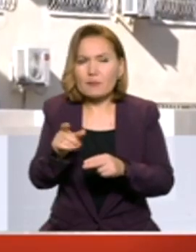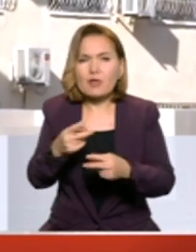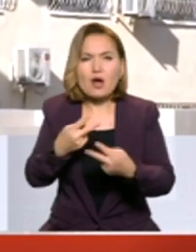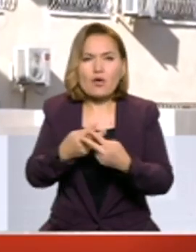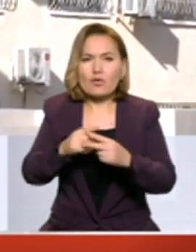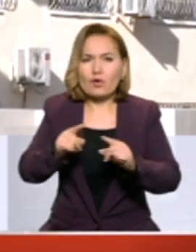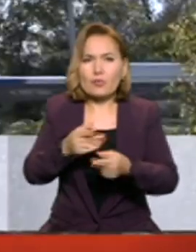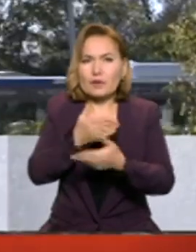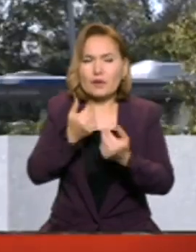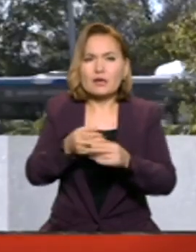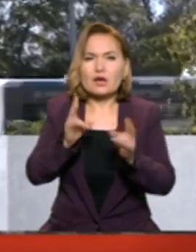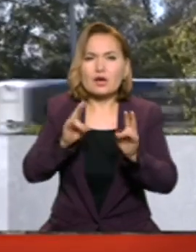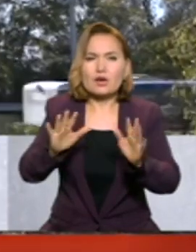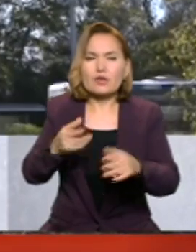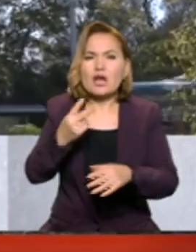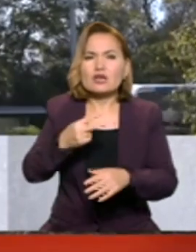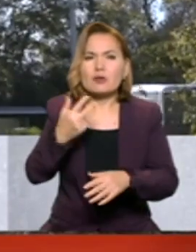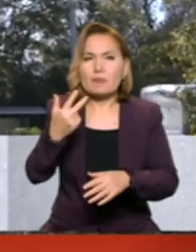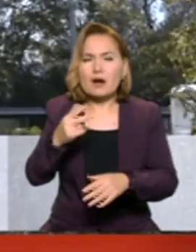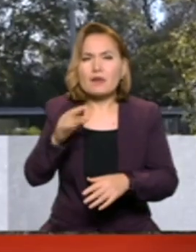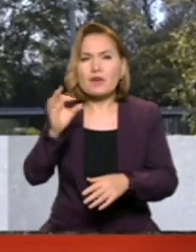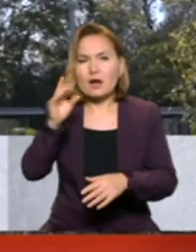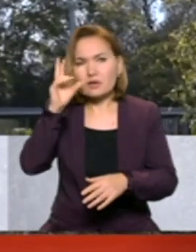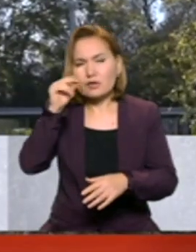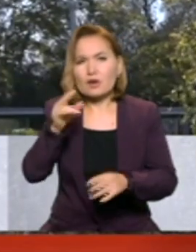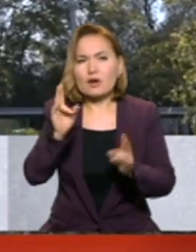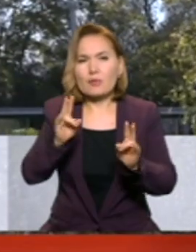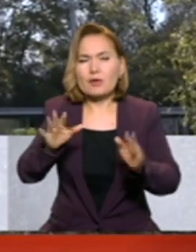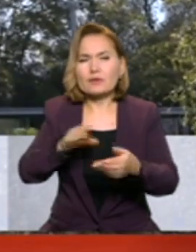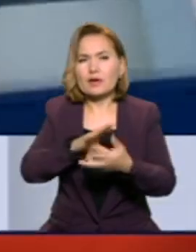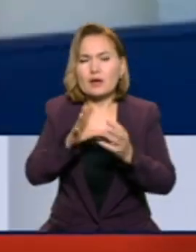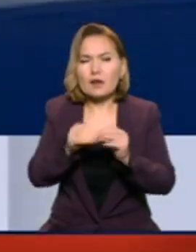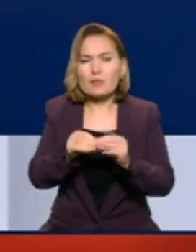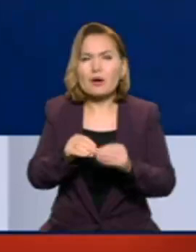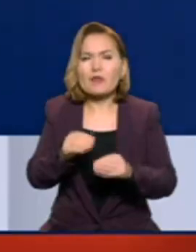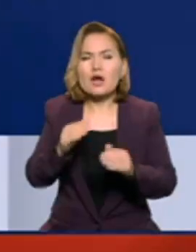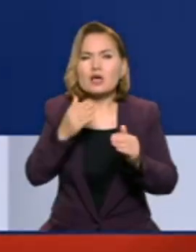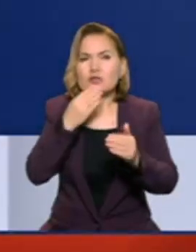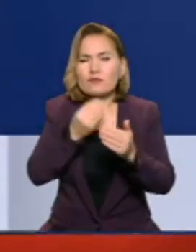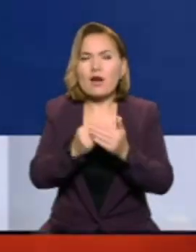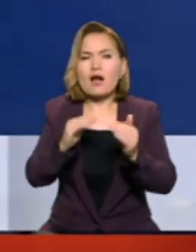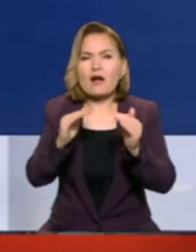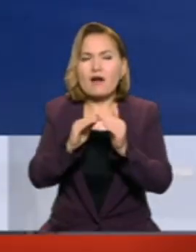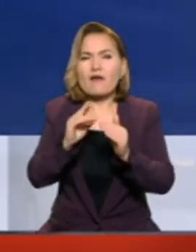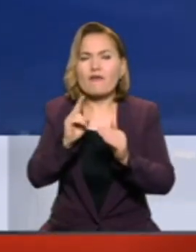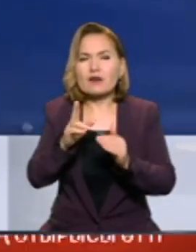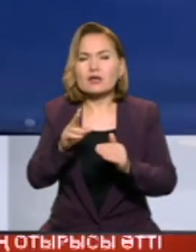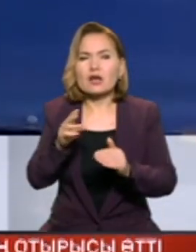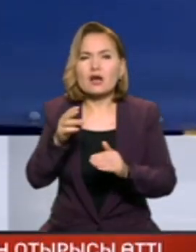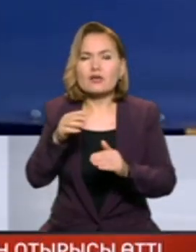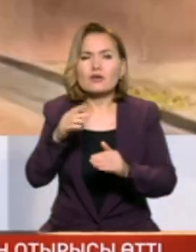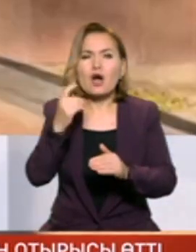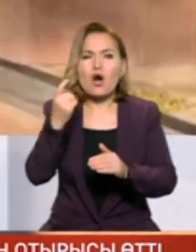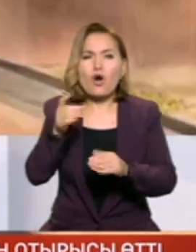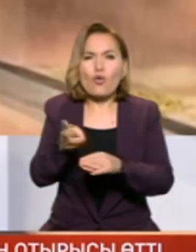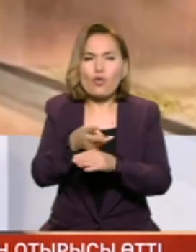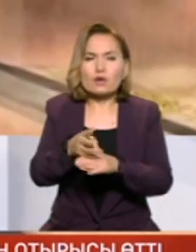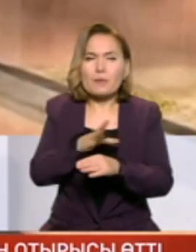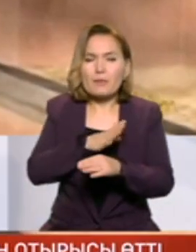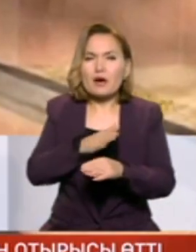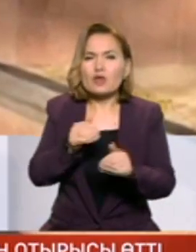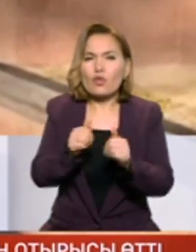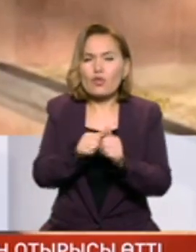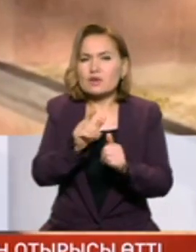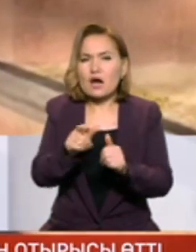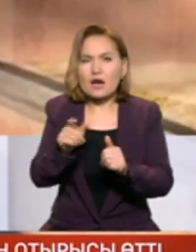Айта кетейік, қайғылы оқиға 23 қазан күні болды. Зиянкестерді улаған тұрғын оны көршілеріне ескертпеген. Салдарынан удың